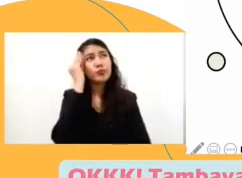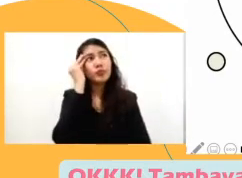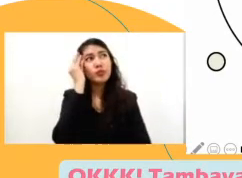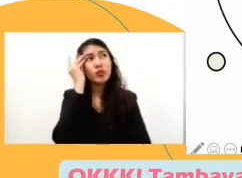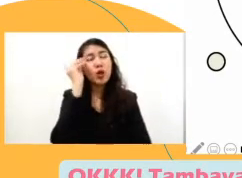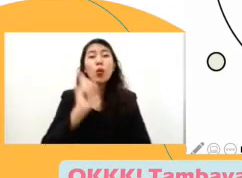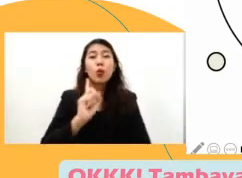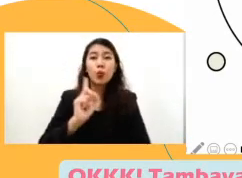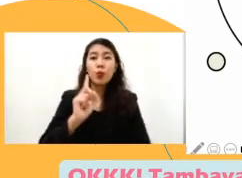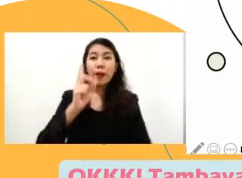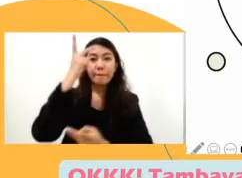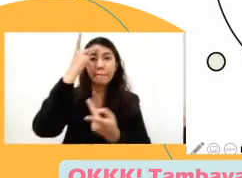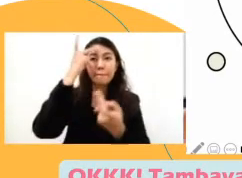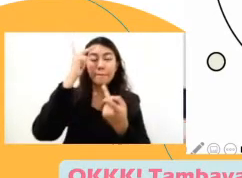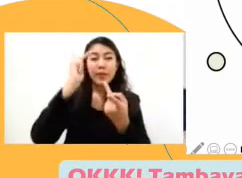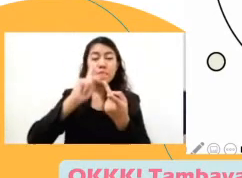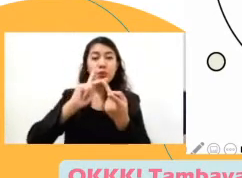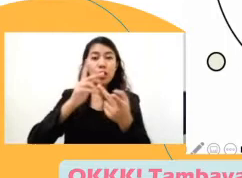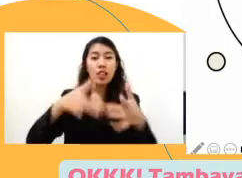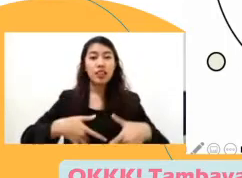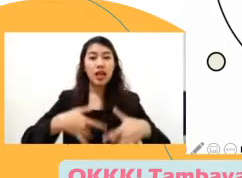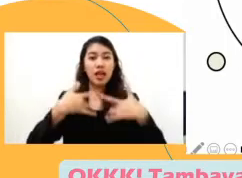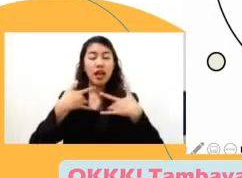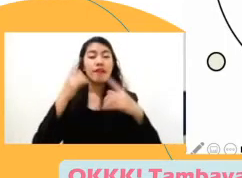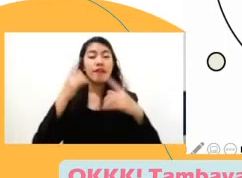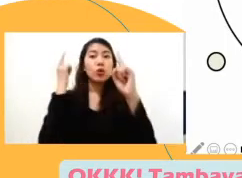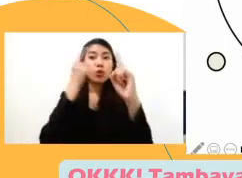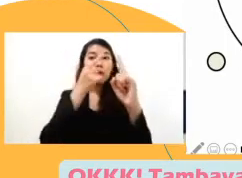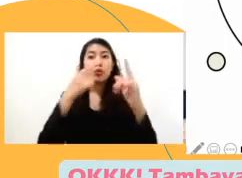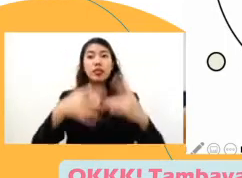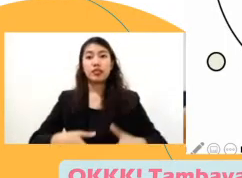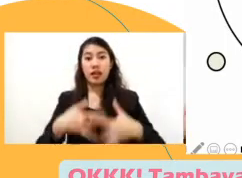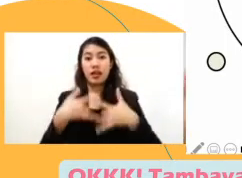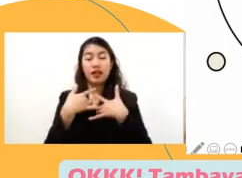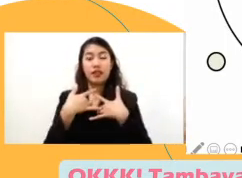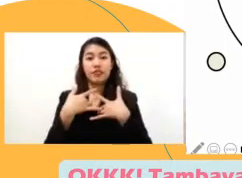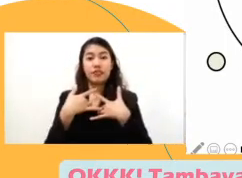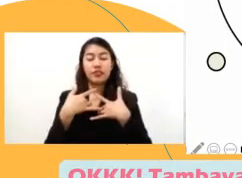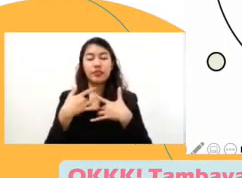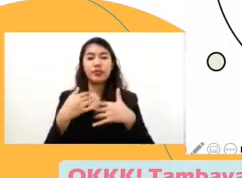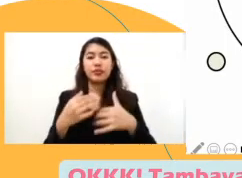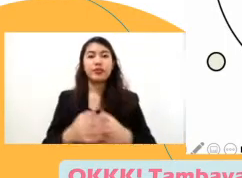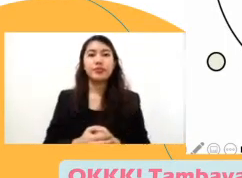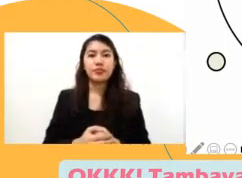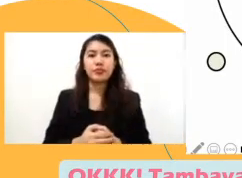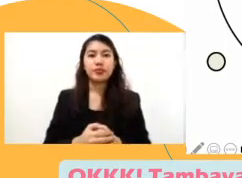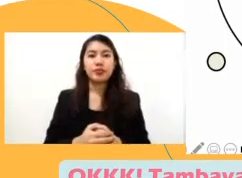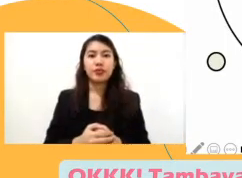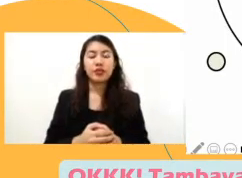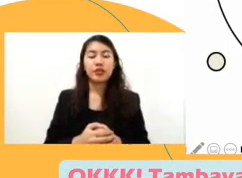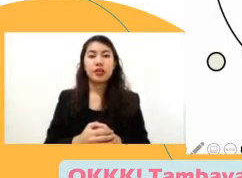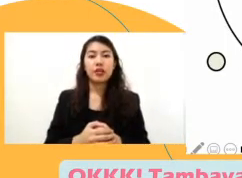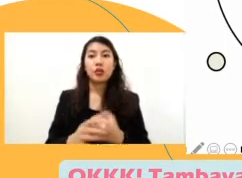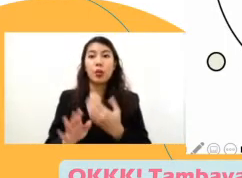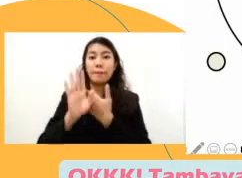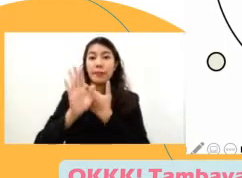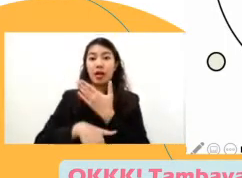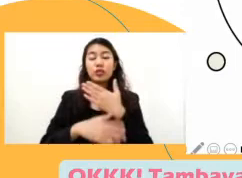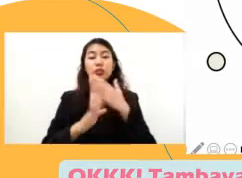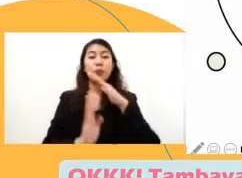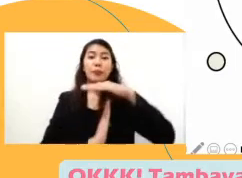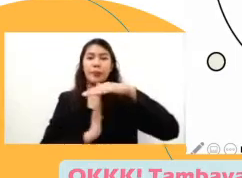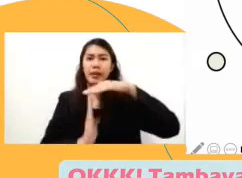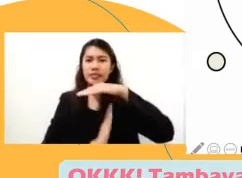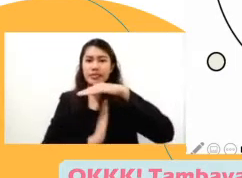goals, no? Yung pagbalik sa mga basic at positive na aspects ng buhay natin. Ano yung